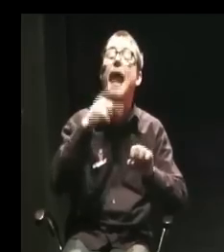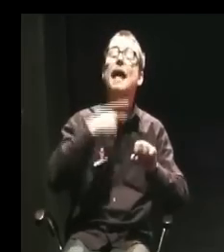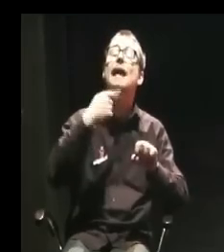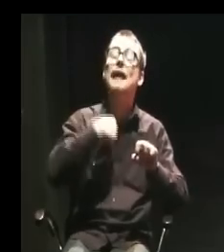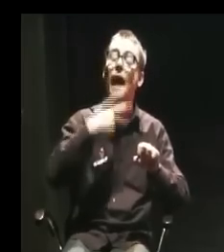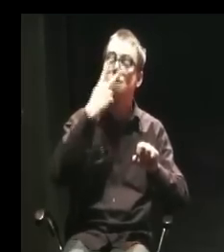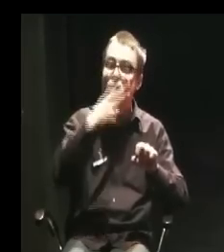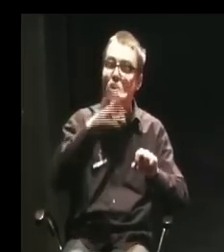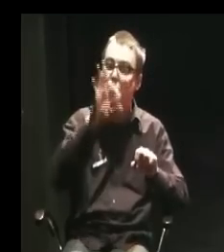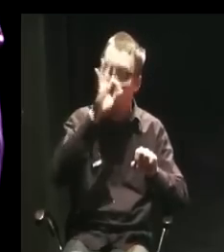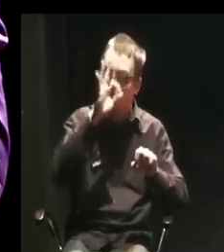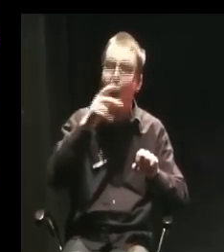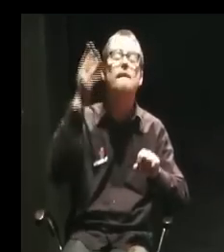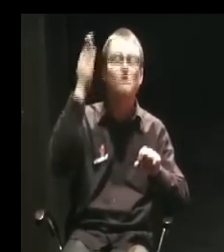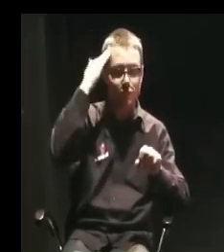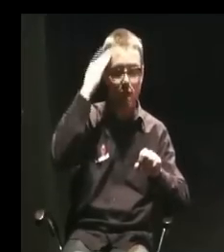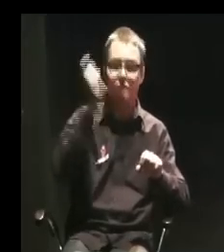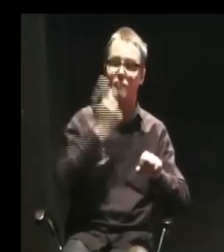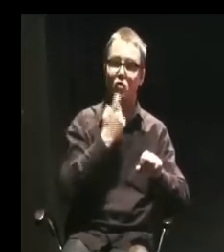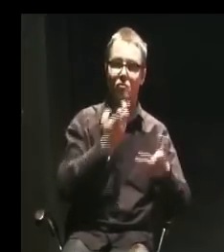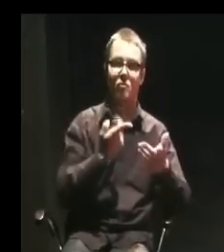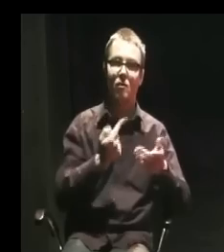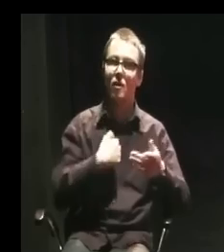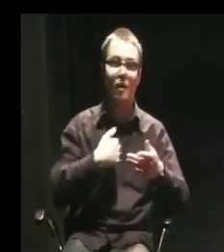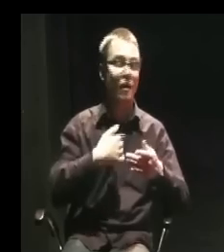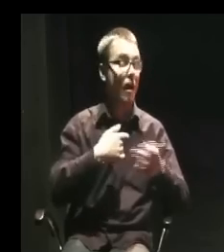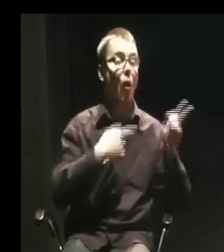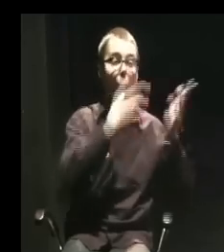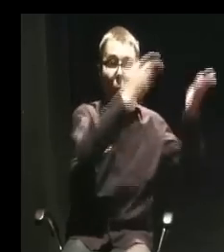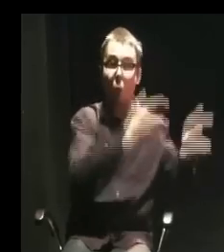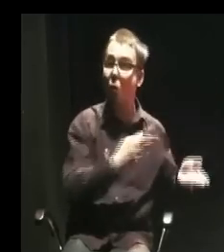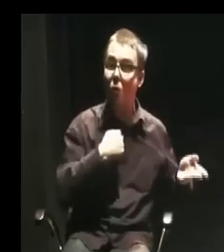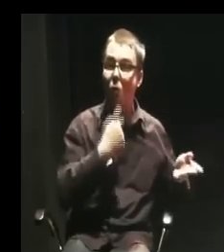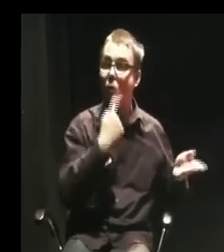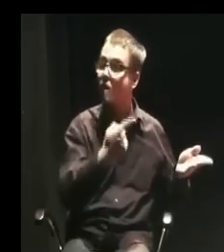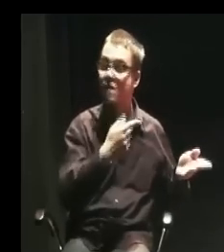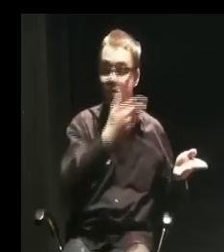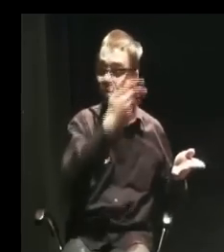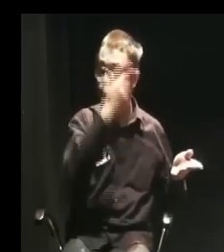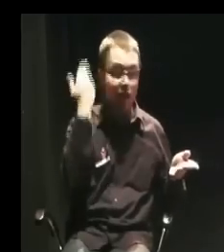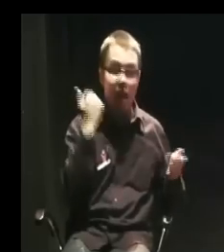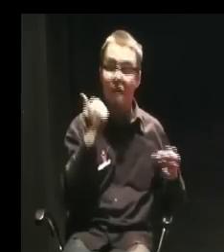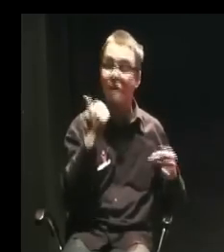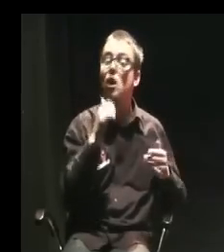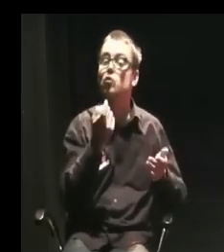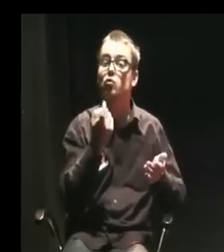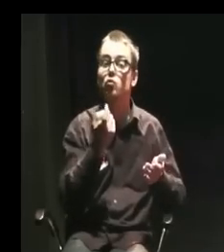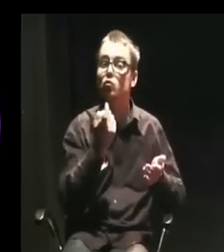definicja sukcesu, ale potrafię go dzisiaj pokazać. I to, co chcę wam pokazać, to jest miasto